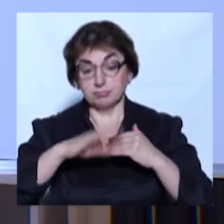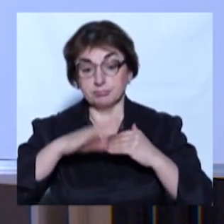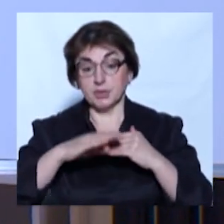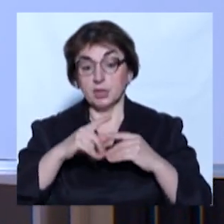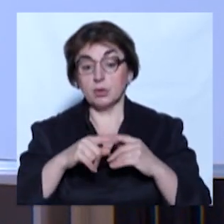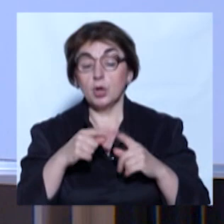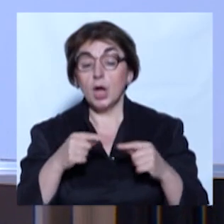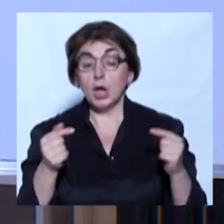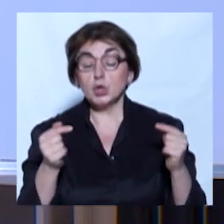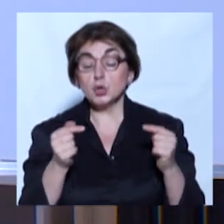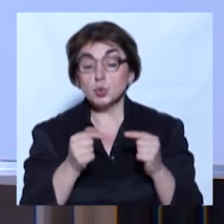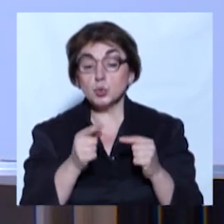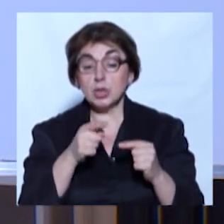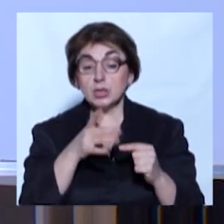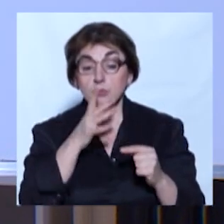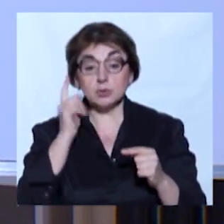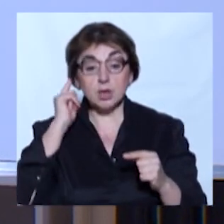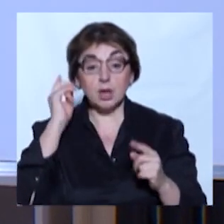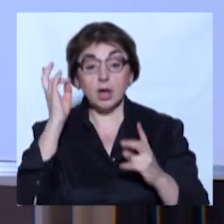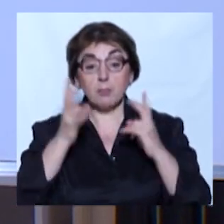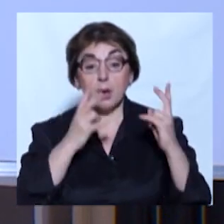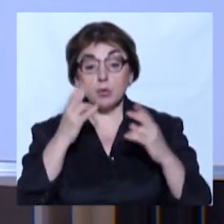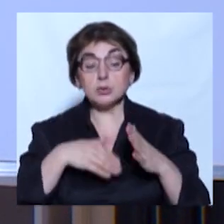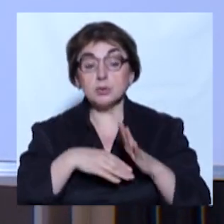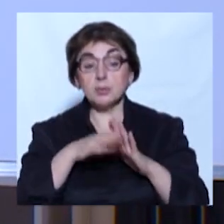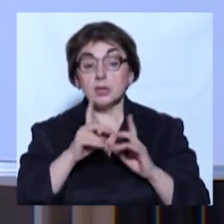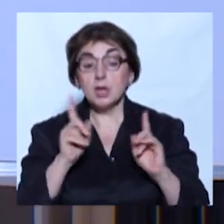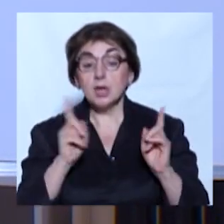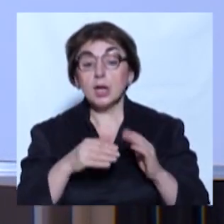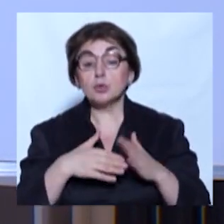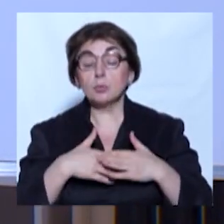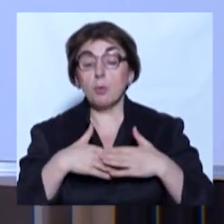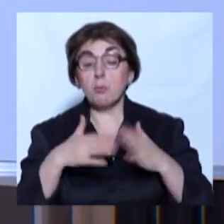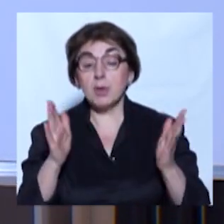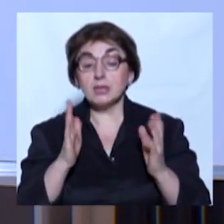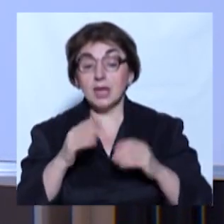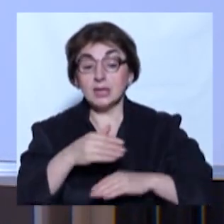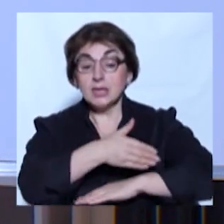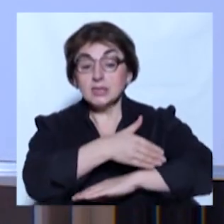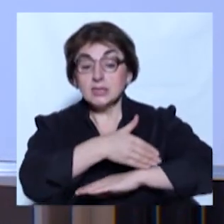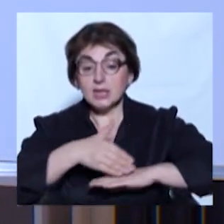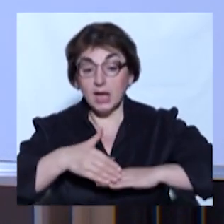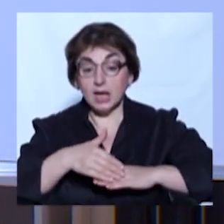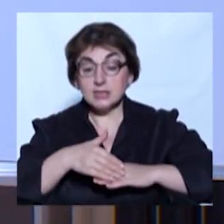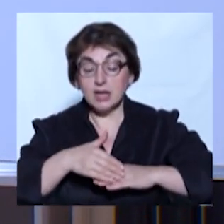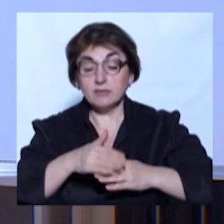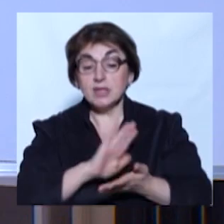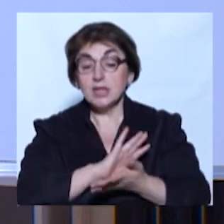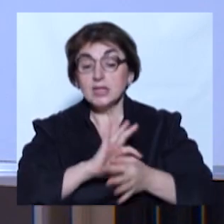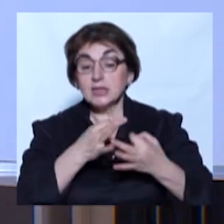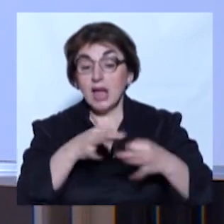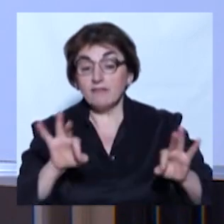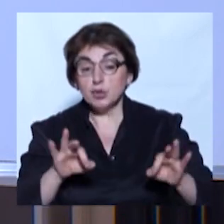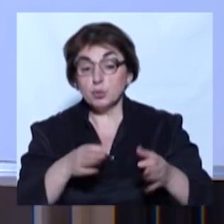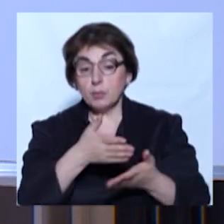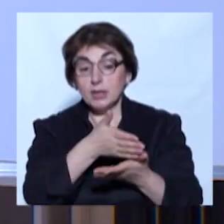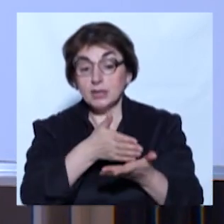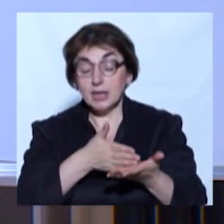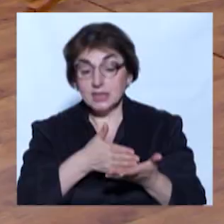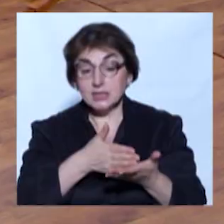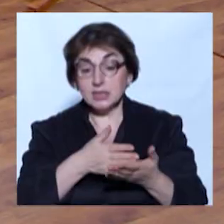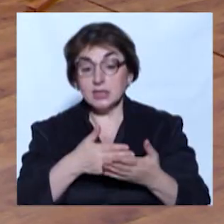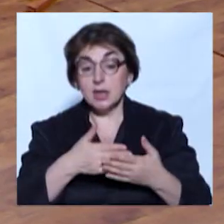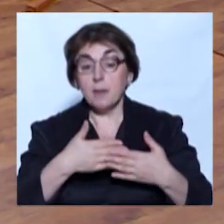უნდა გერაც უფრო ძლიერი იყო. Რაც უფრო მეტია სახაზავის თავისუფალი ნაწილის სიგრძე, მით